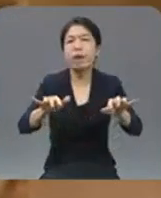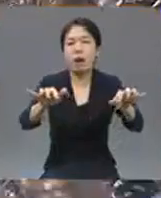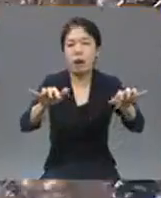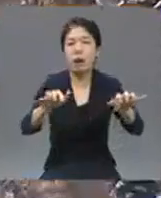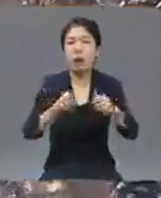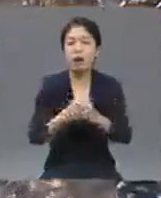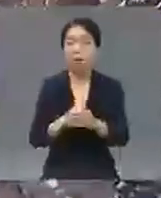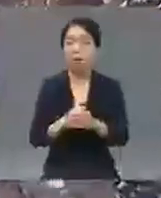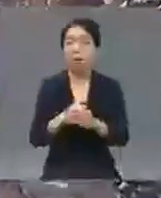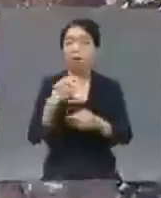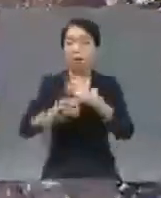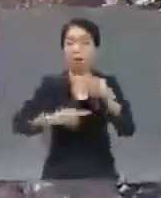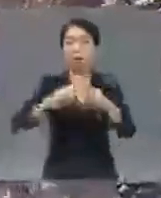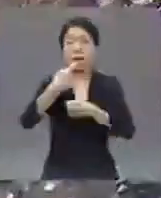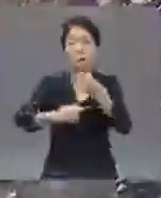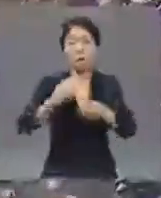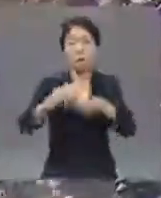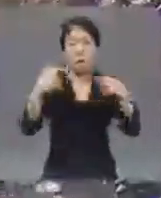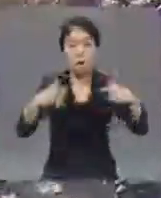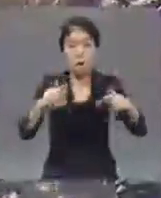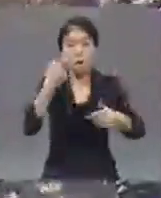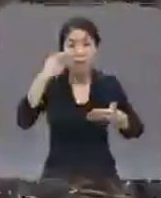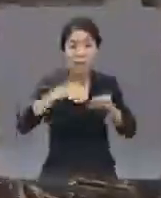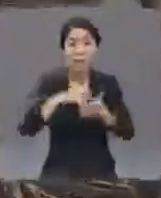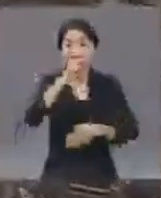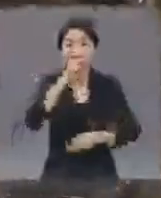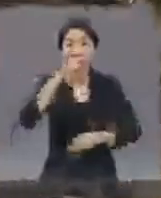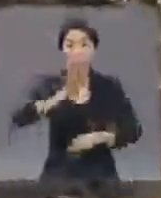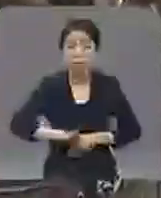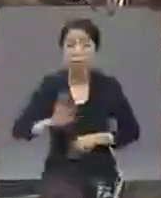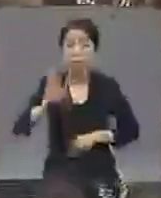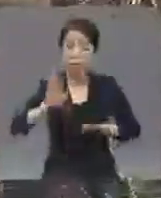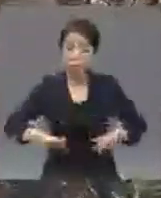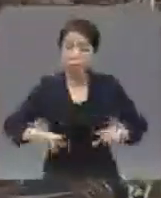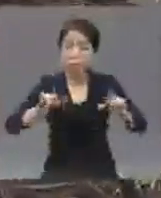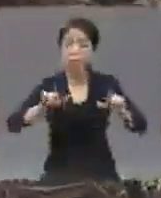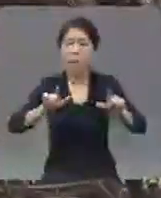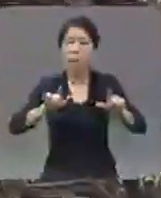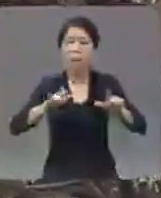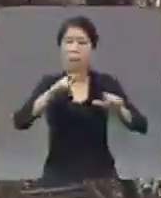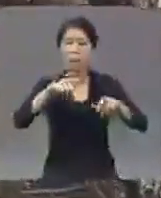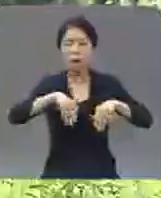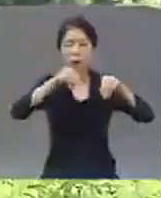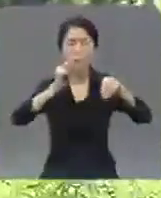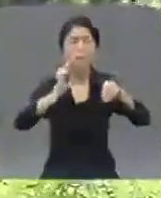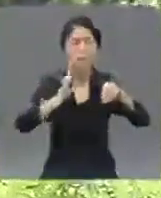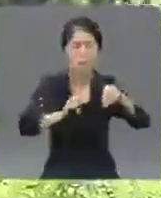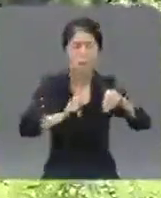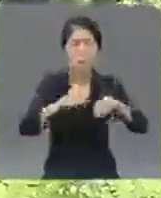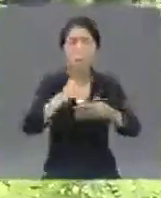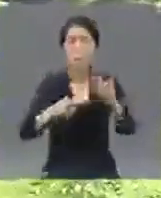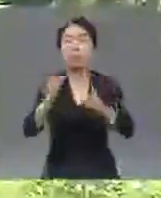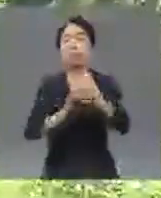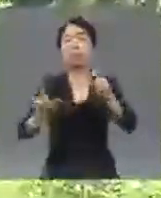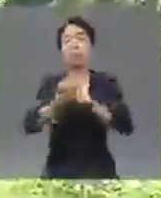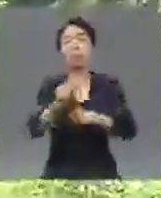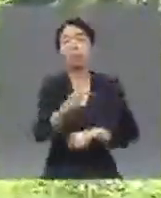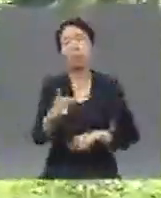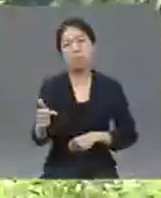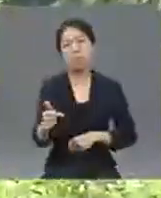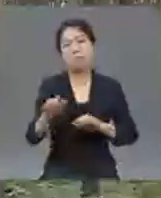해마다 관측되는 해충이지만 특히 올해처럼 가뭄이 심한 시기에 피해가 컸습니다